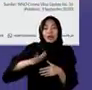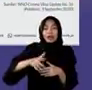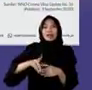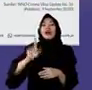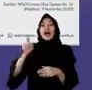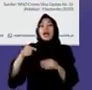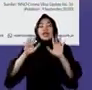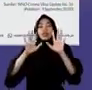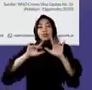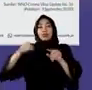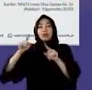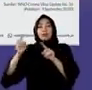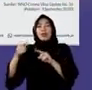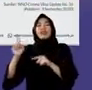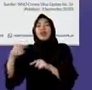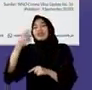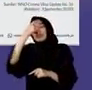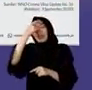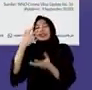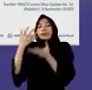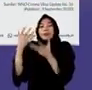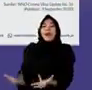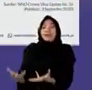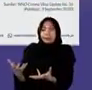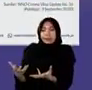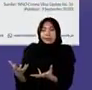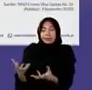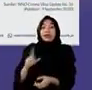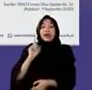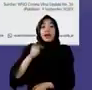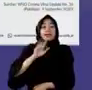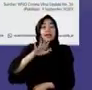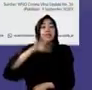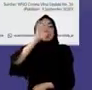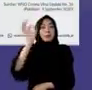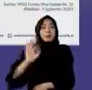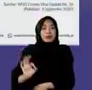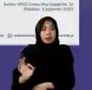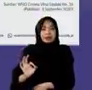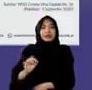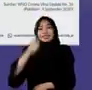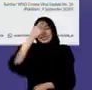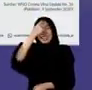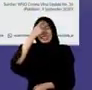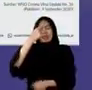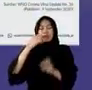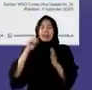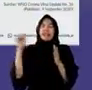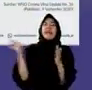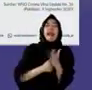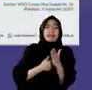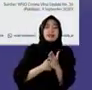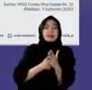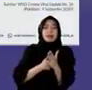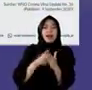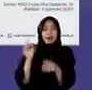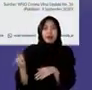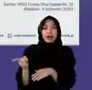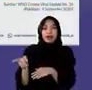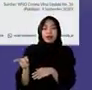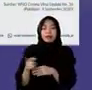kasus ini berujung pada gejala berat dan sekitar 5% menderita penyakit yang kritis. Secara